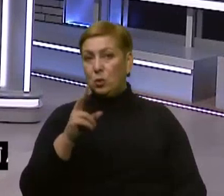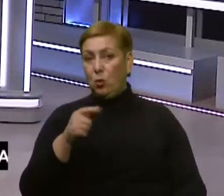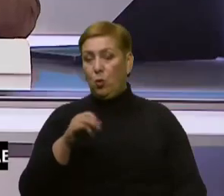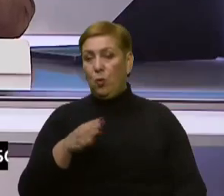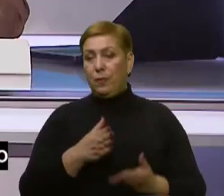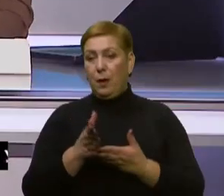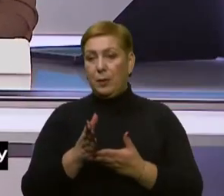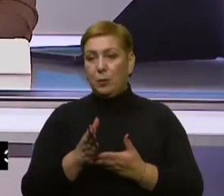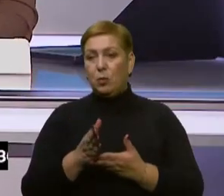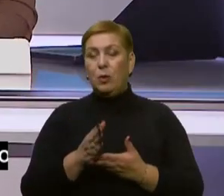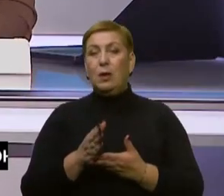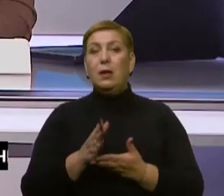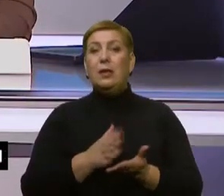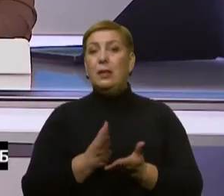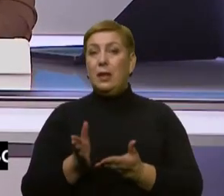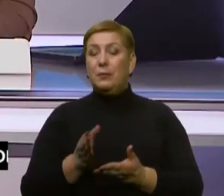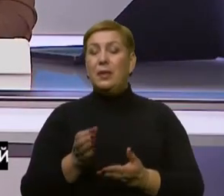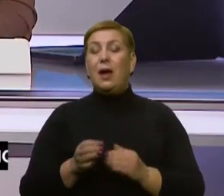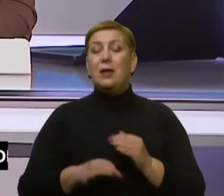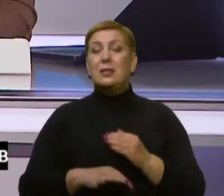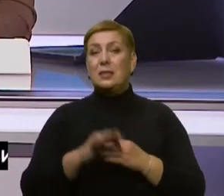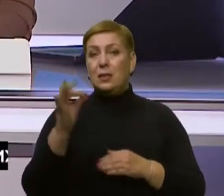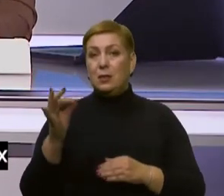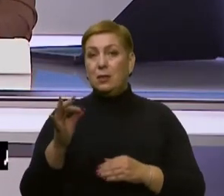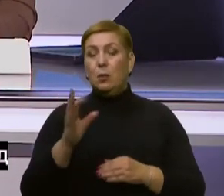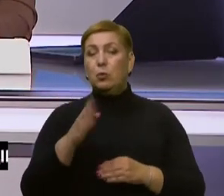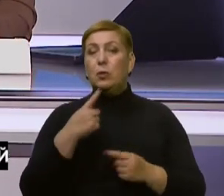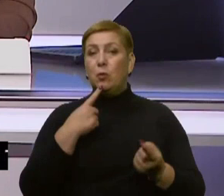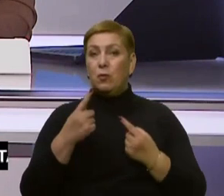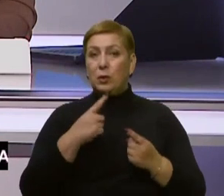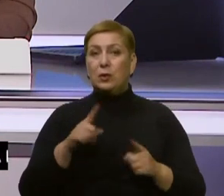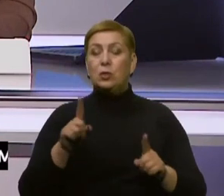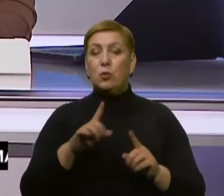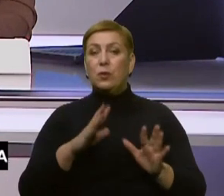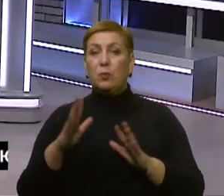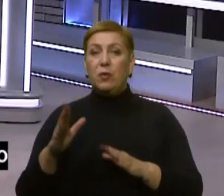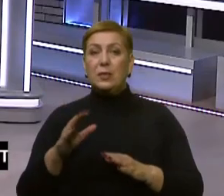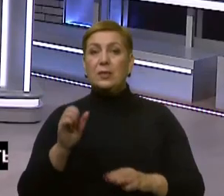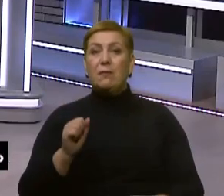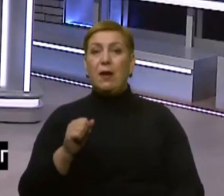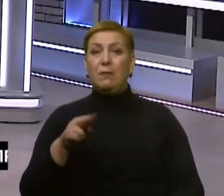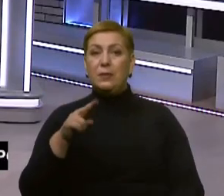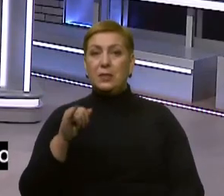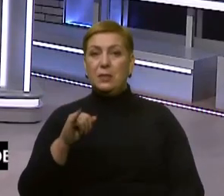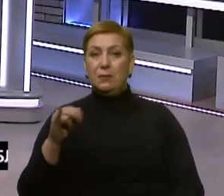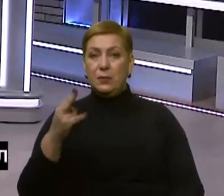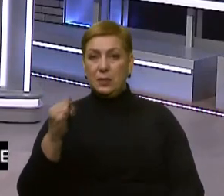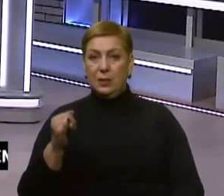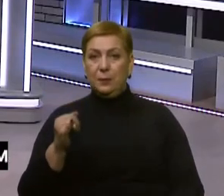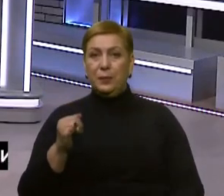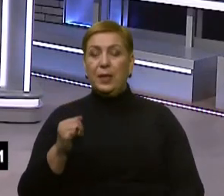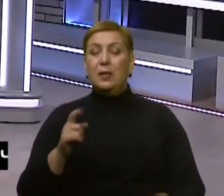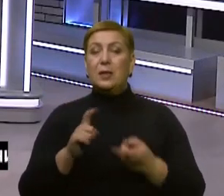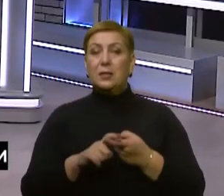Ну і далі йдемо на схід нашої країни. Будемо говорити про те, що відбувається в Авдіївці. На зв'язку з нами Віталій Барабаш, начальник Авдіївської